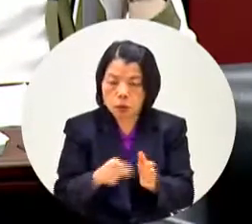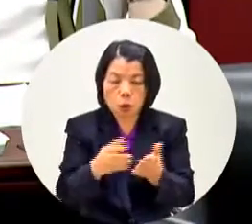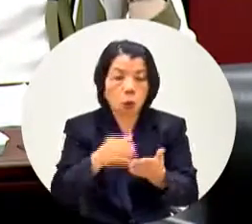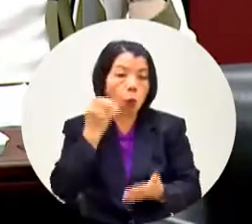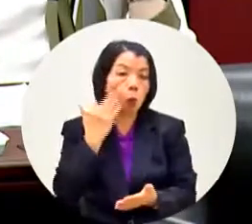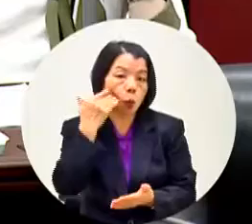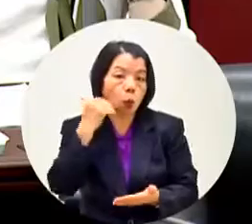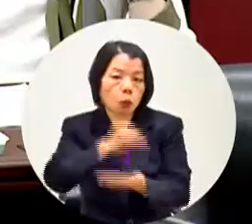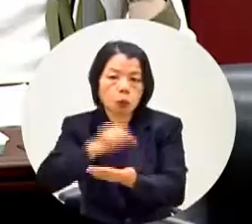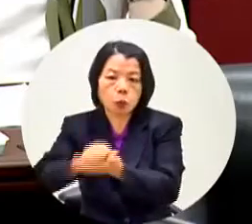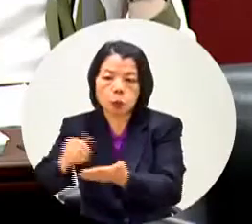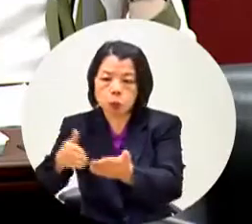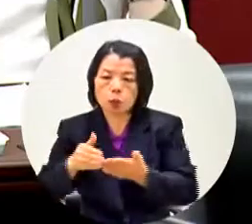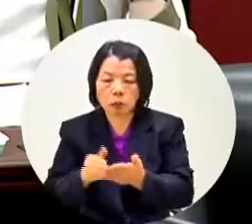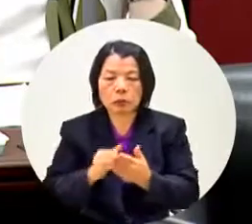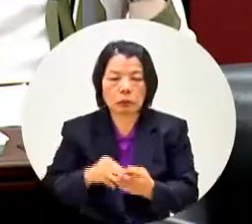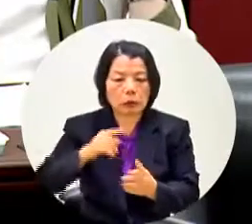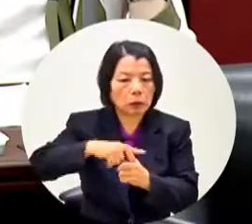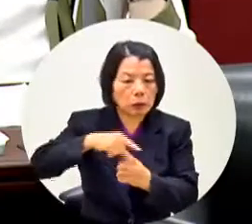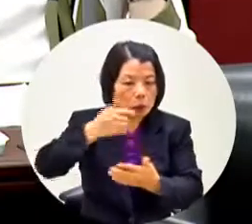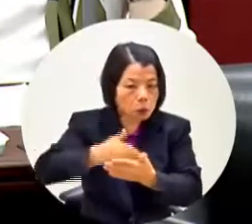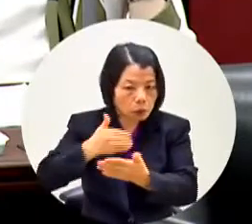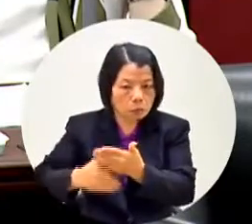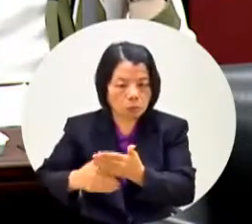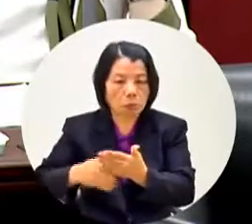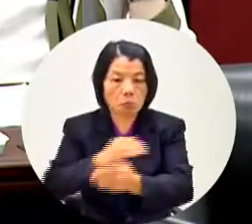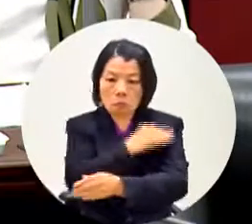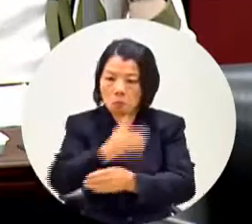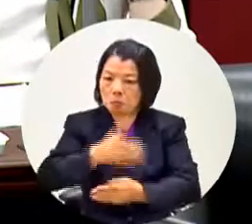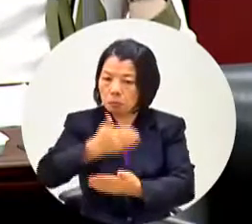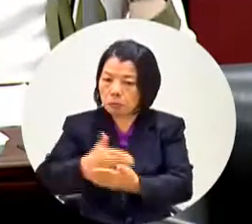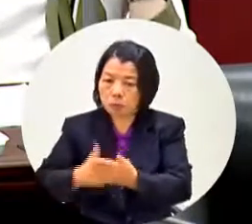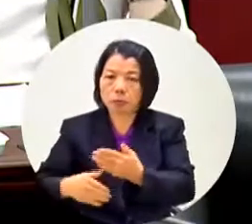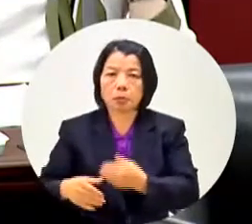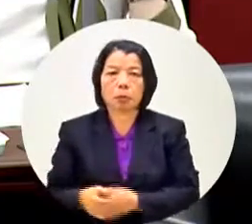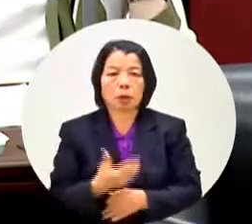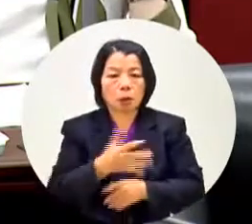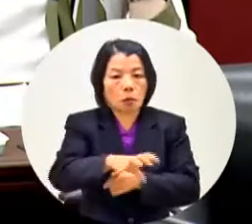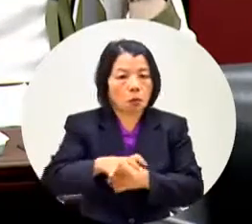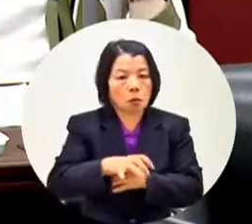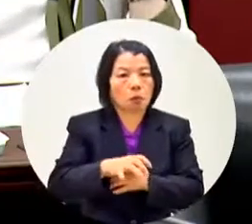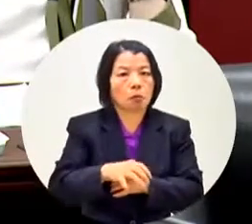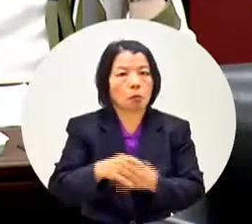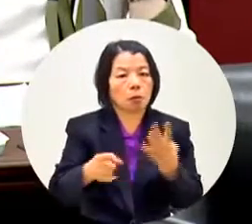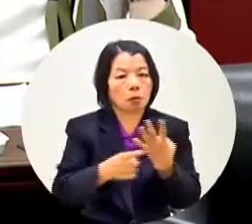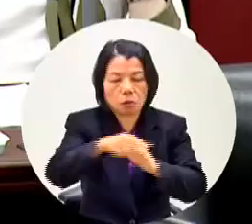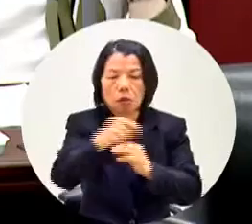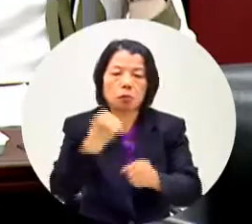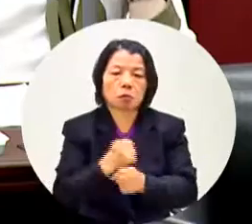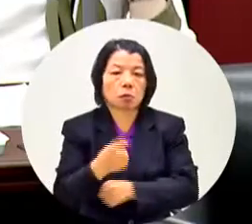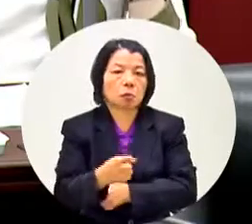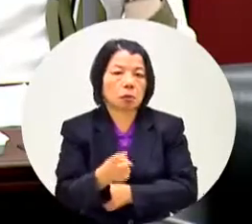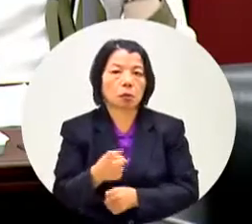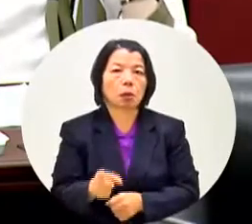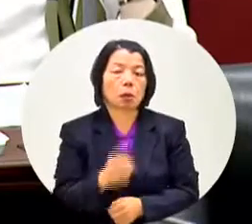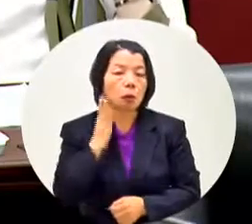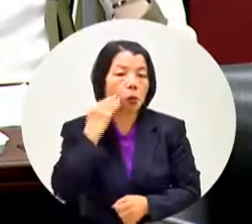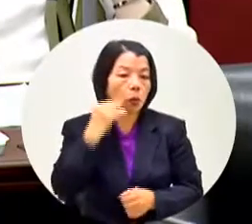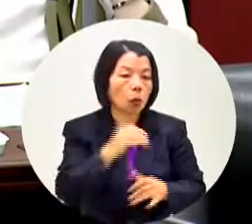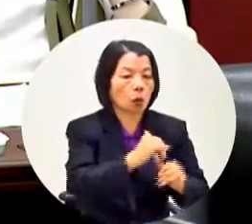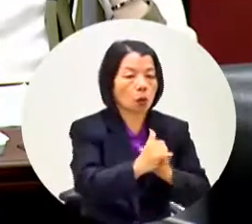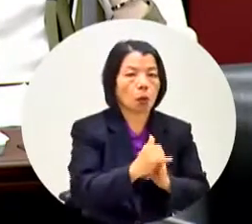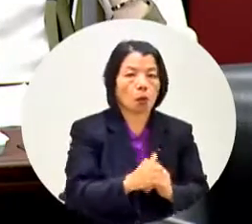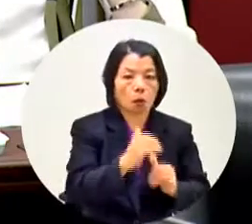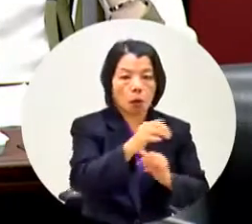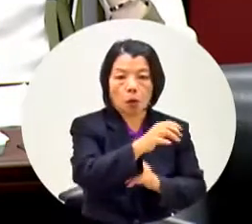那我相信农民朋友，但是我们在处理的过程当中如果没有数据来量化，我觉得我们农